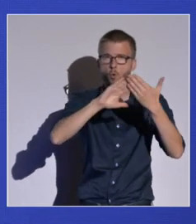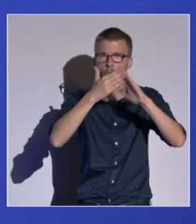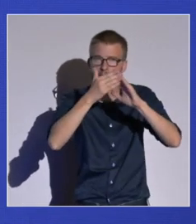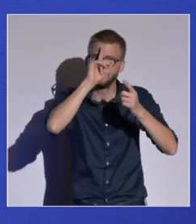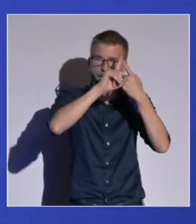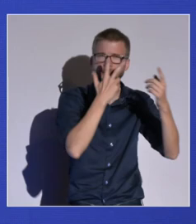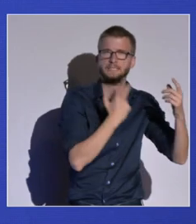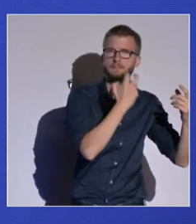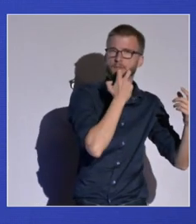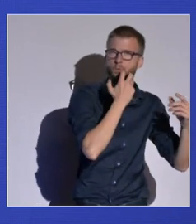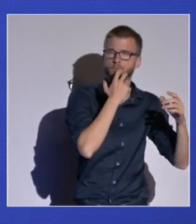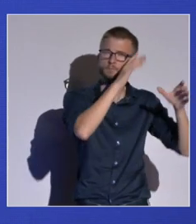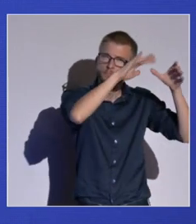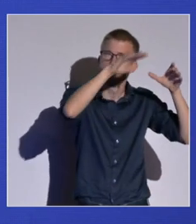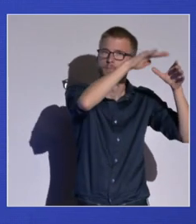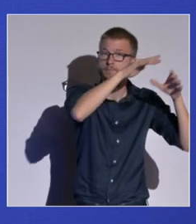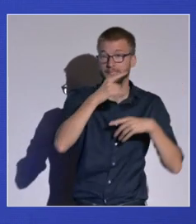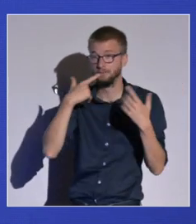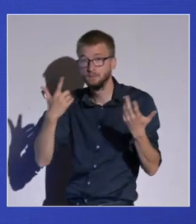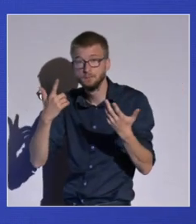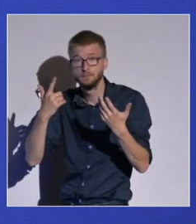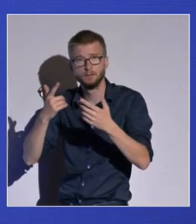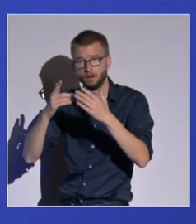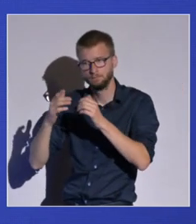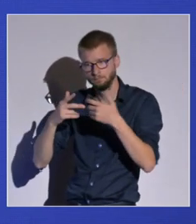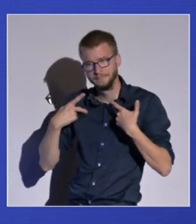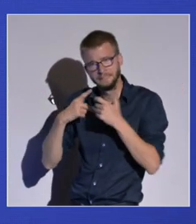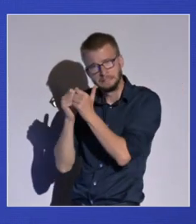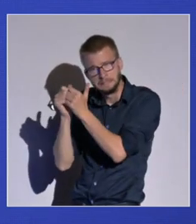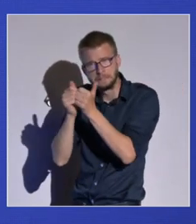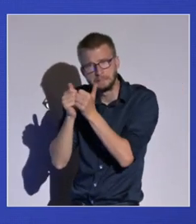civilisation. Qu'est-ce que ça veut dire, communauté de destin? Ça veut dire que